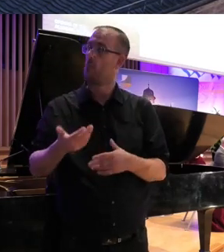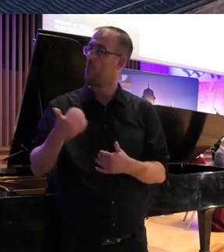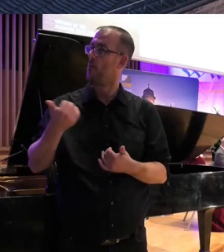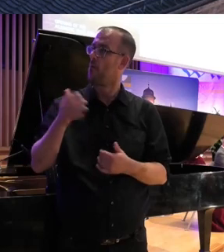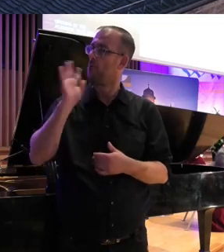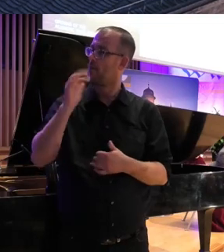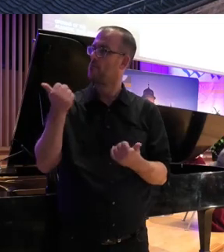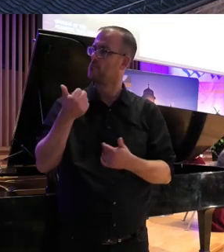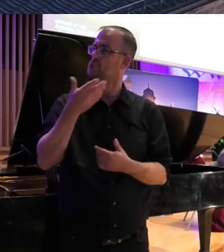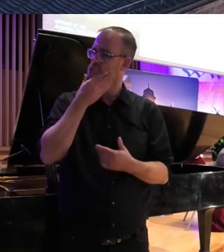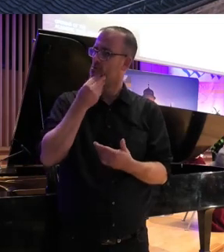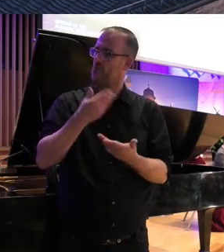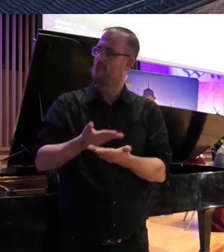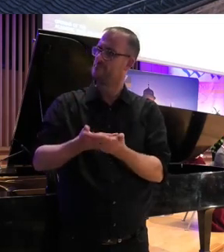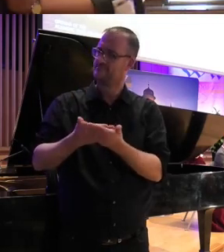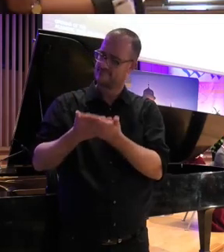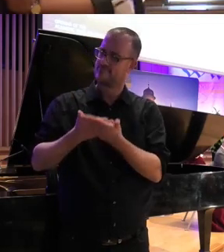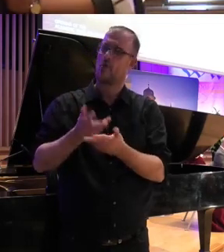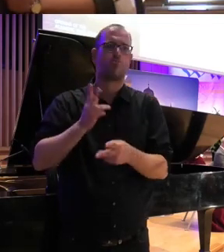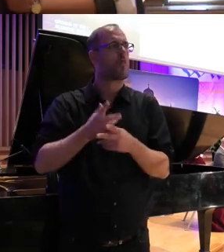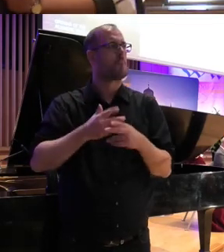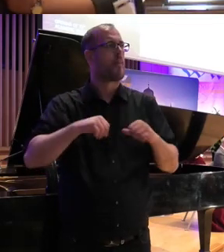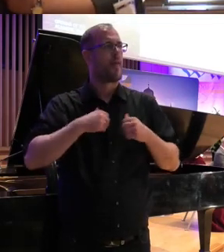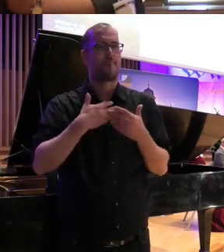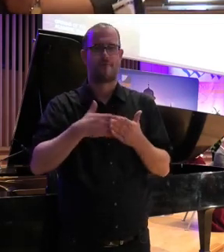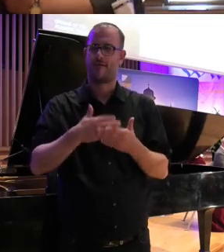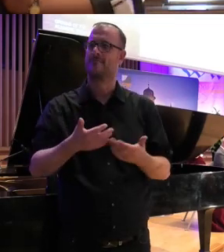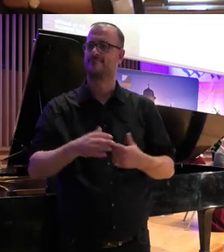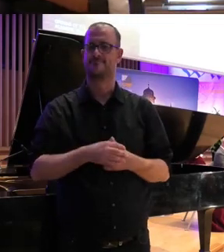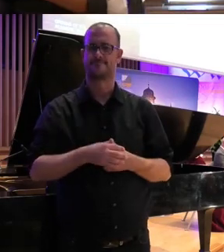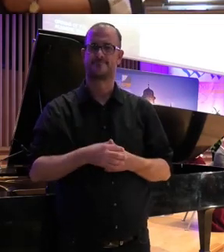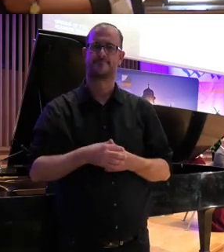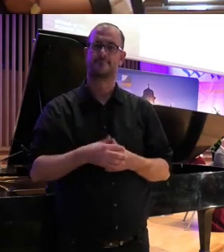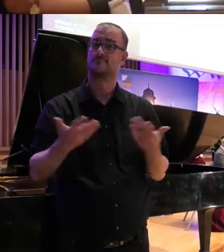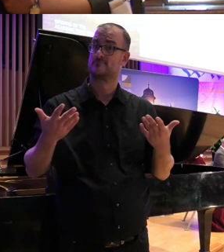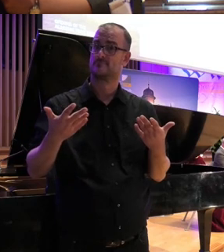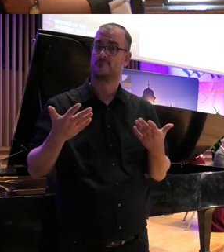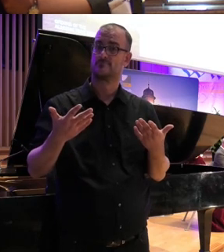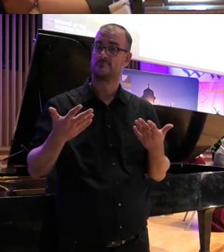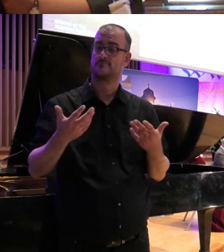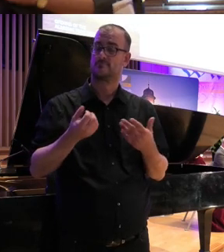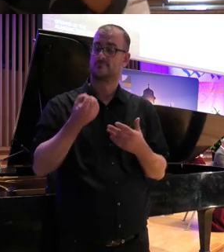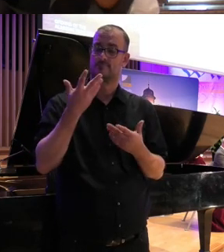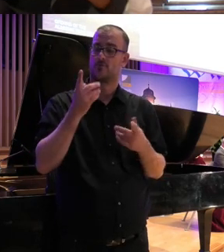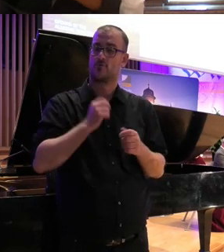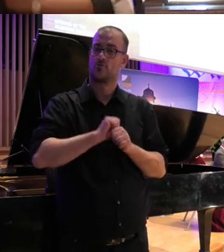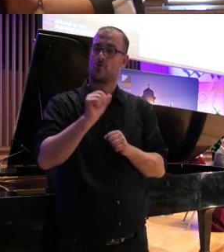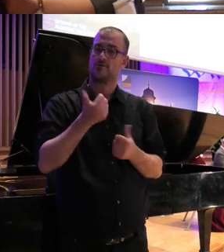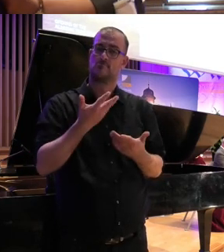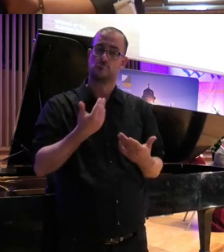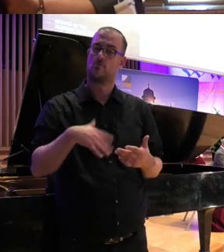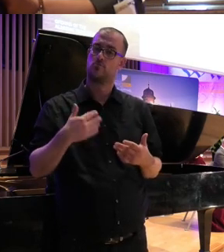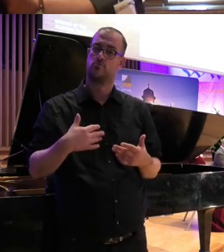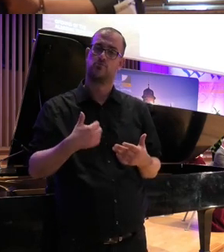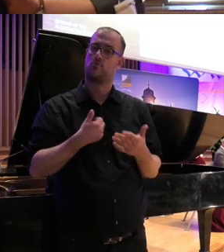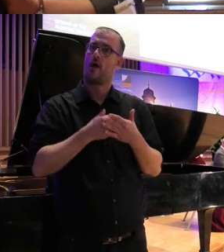schönes Zeichen, dass es trotzdem relativ normal weiterging. Genau. aber es sind natürlich trotzdem sehr, sehr beeindruckende